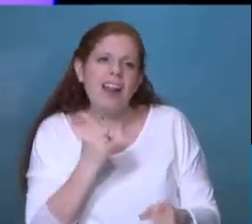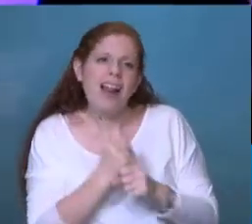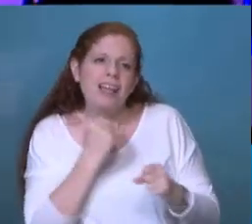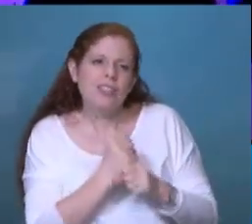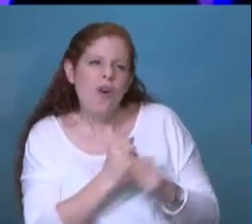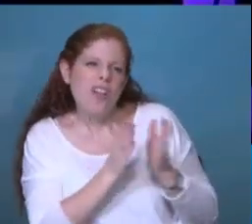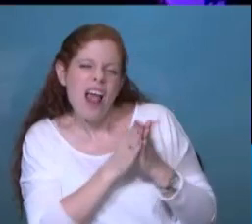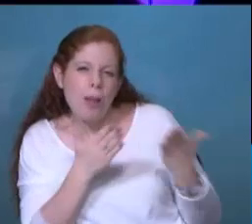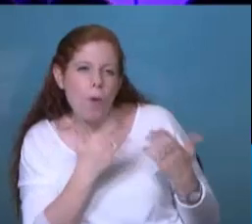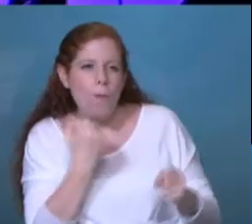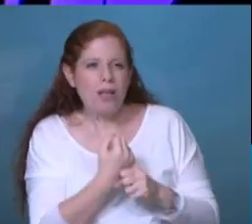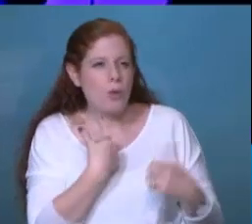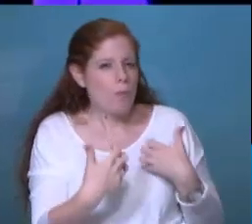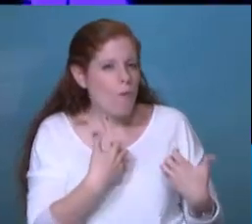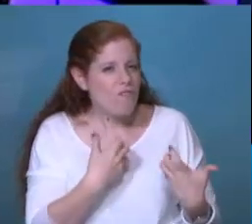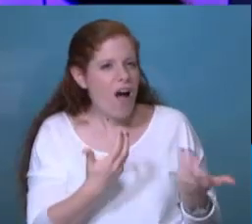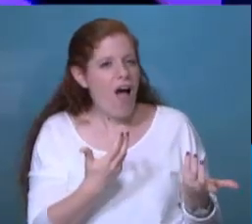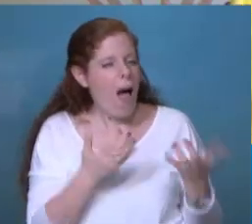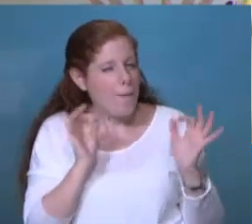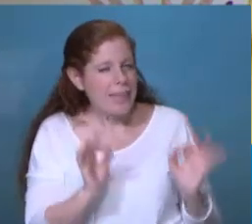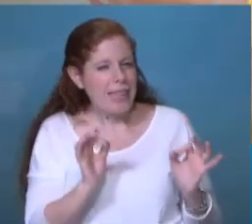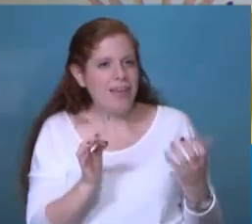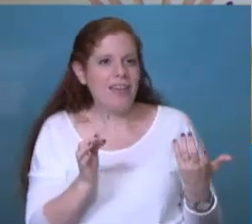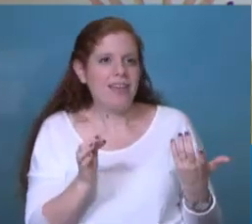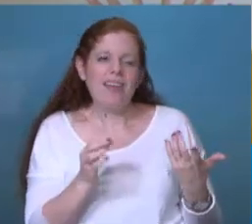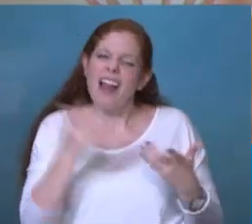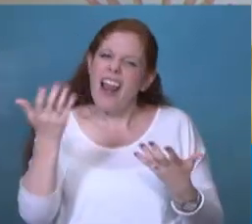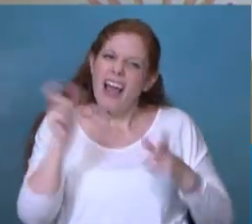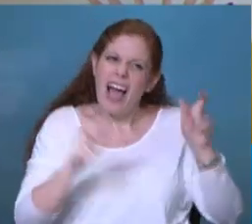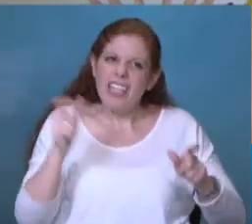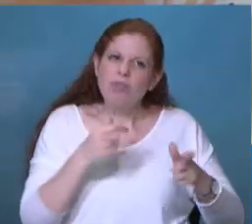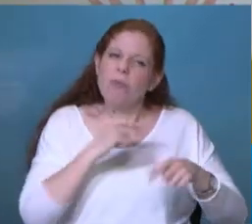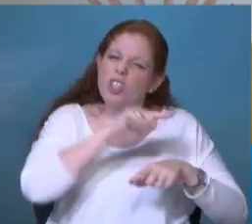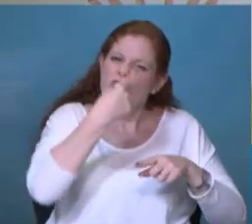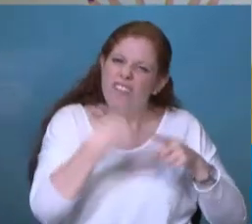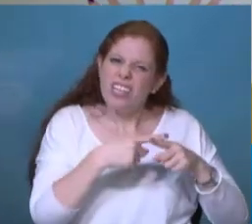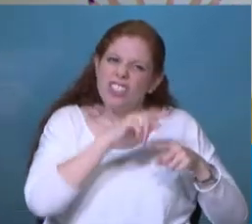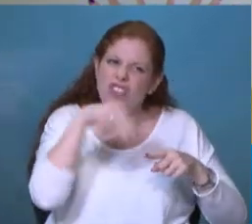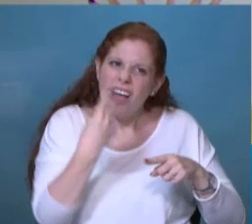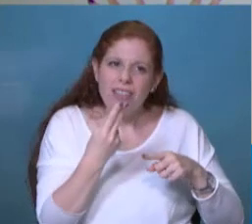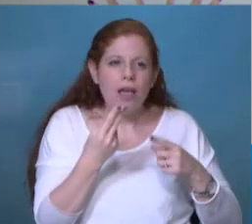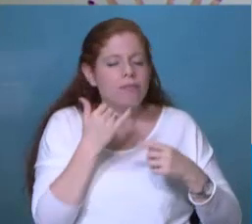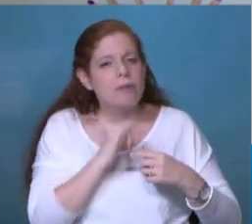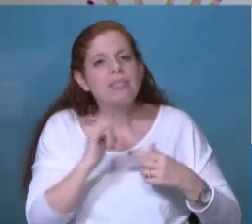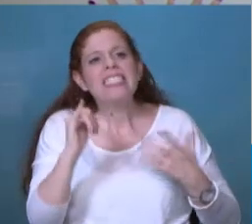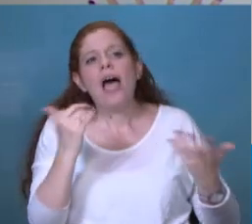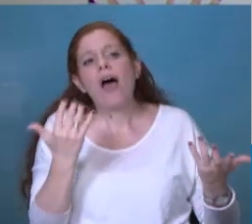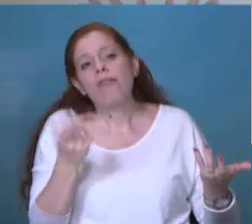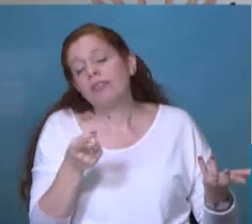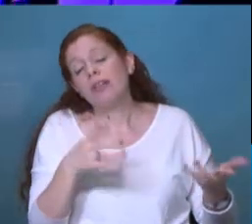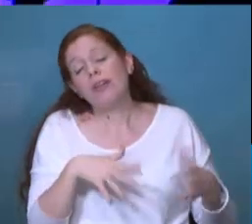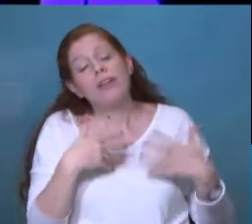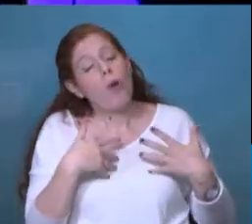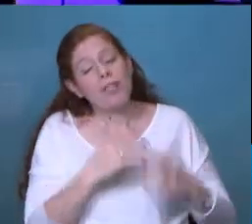לעשות מופע עומד, אמיתי. לקחת אנשים במשך שעה וחצי, שעתיים לתוך מסע. וזה נורא